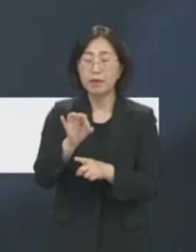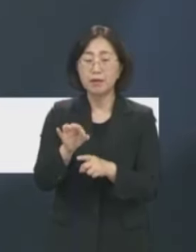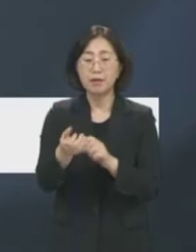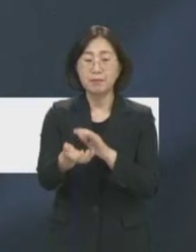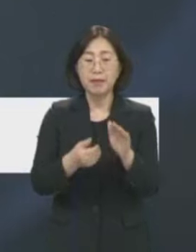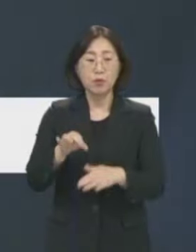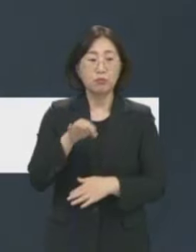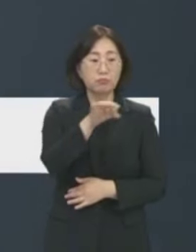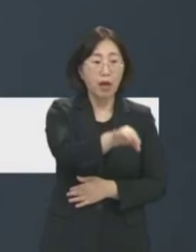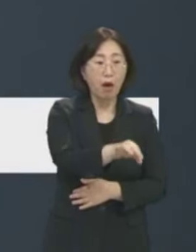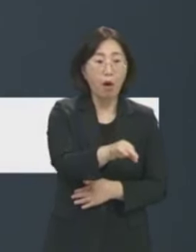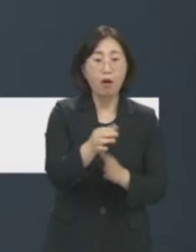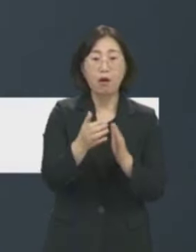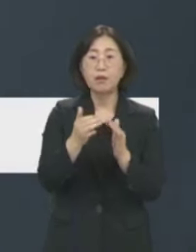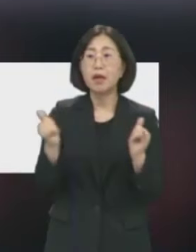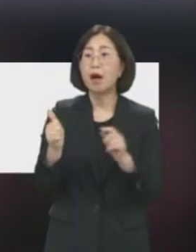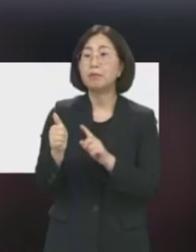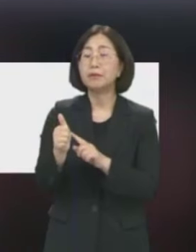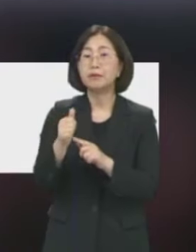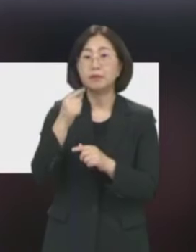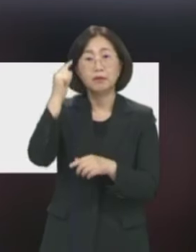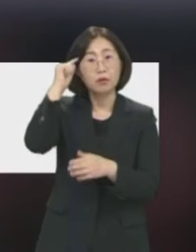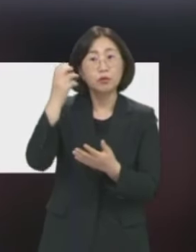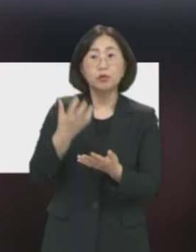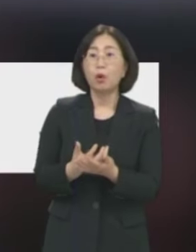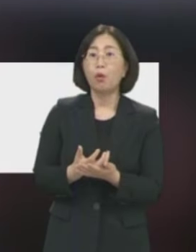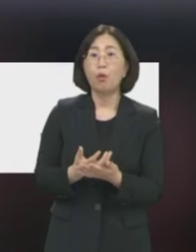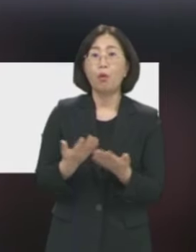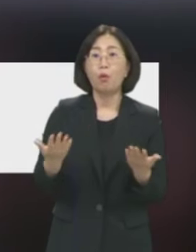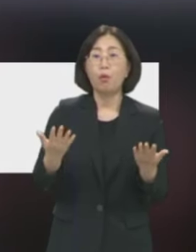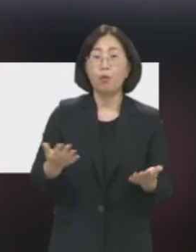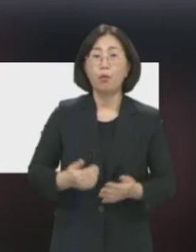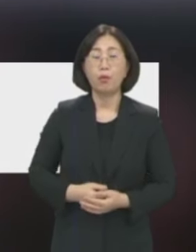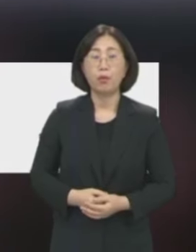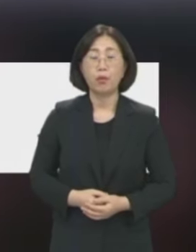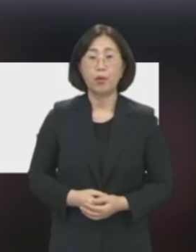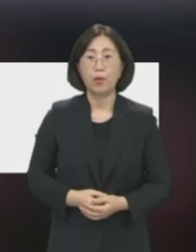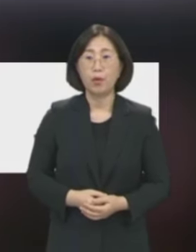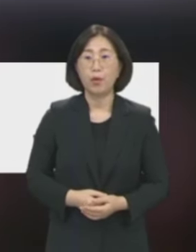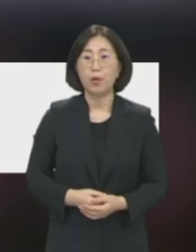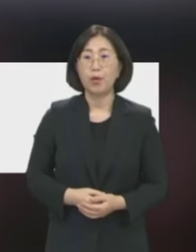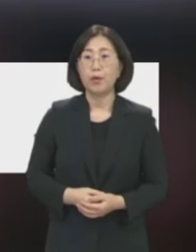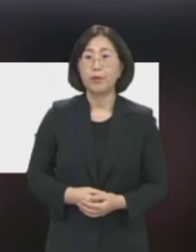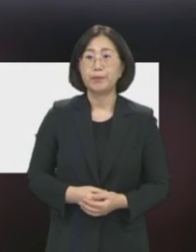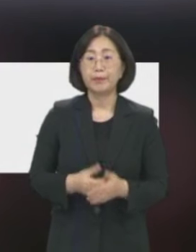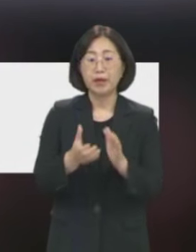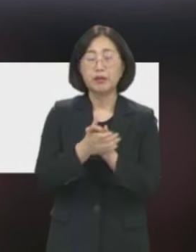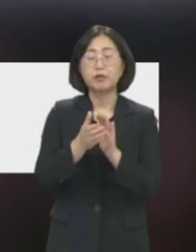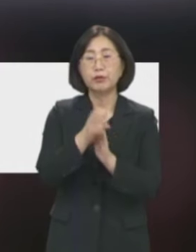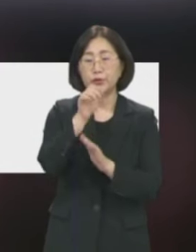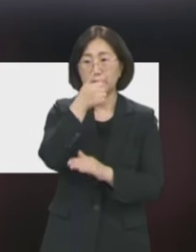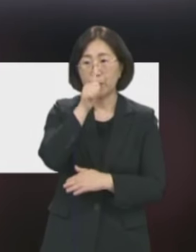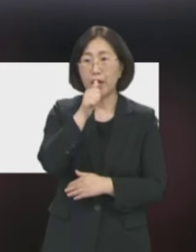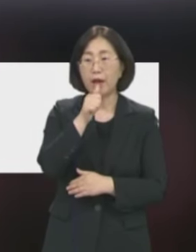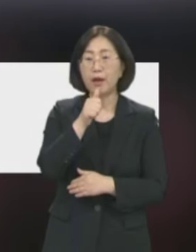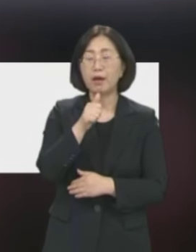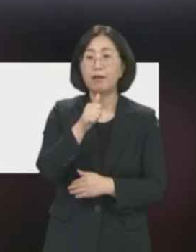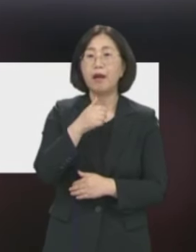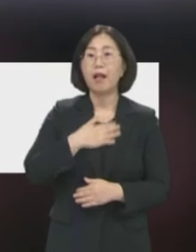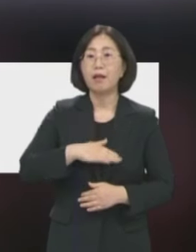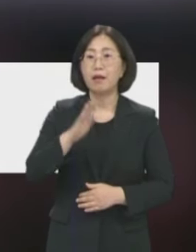날벼락을 맞았습니다. 친구 통해서 알게 됐어요. 그 영업 정지 당했다 이렇게 왔어요. 지나가는